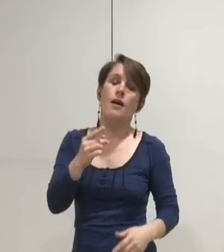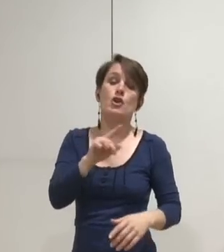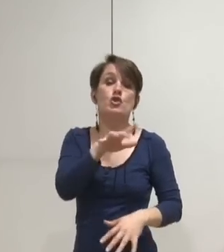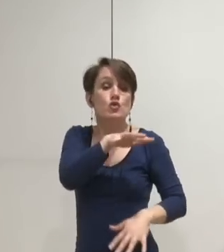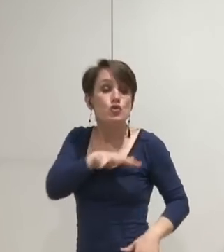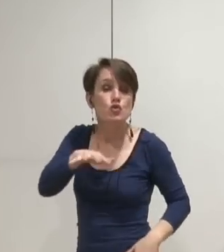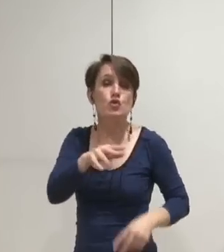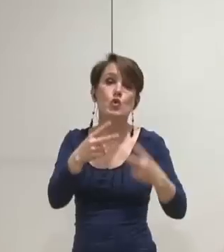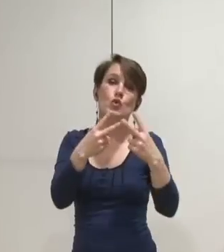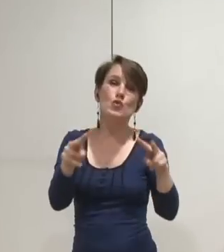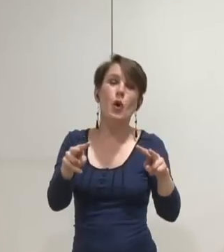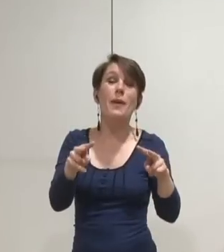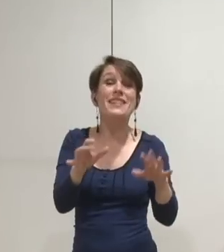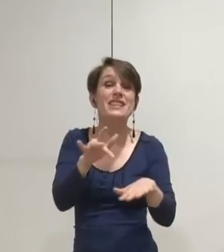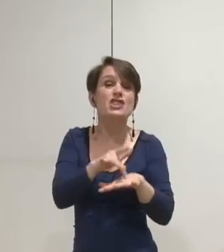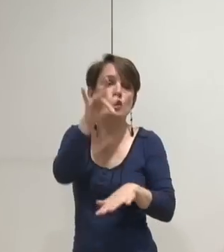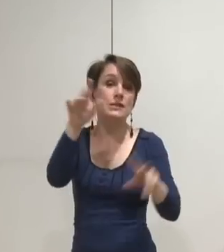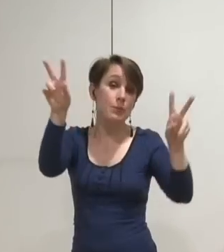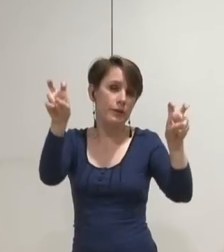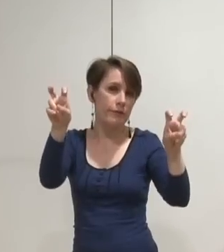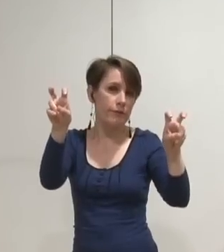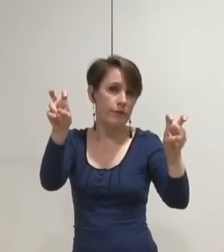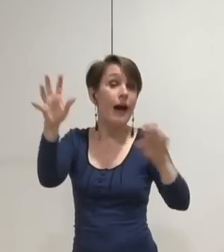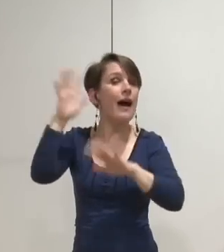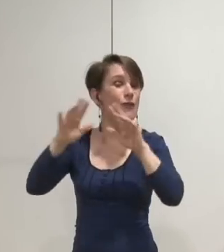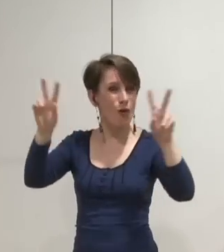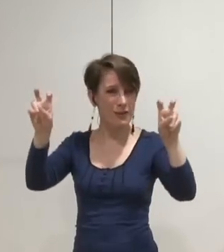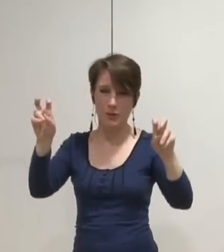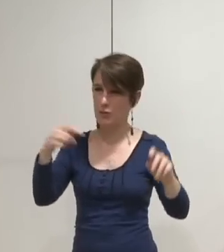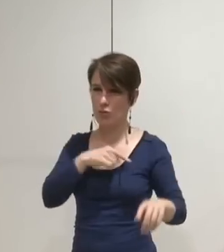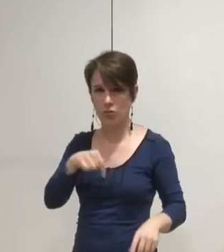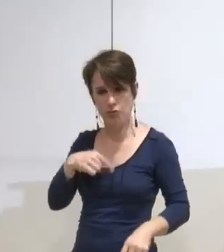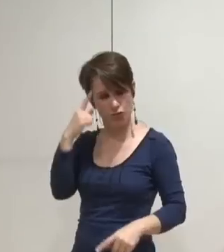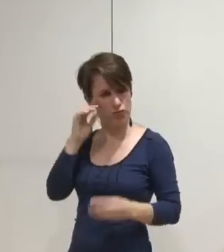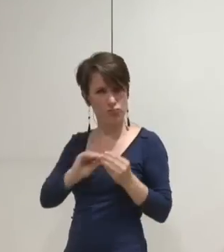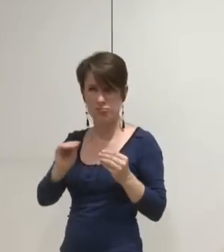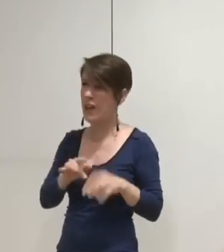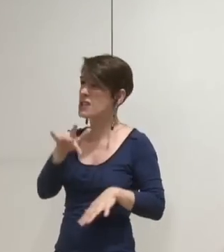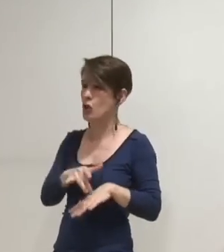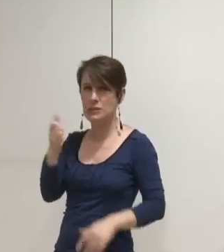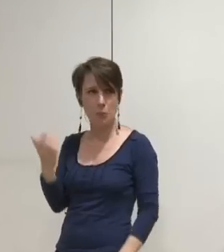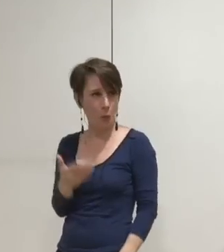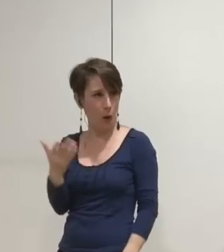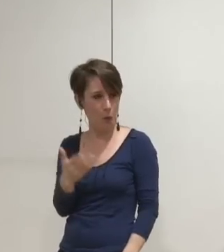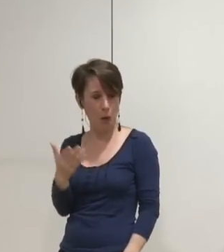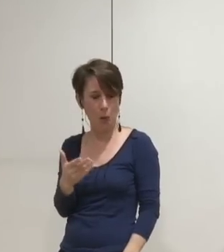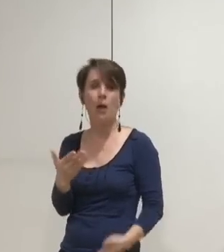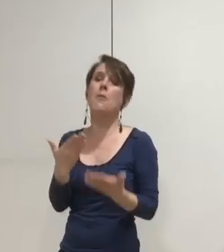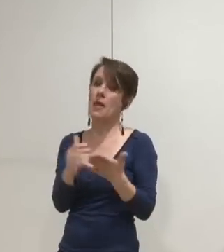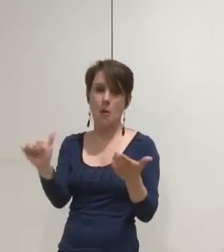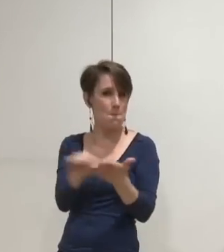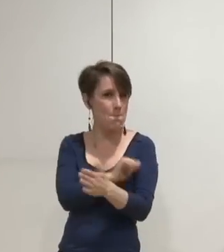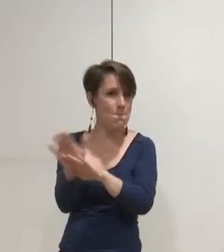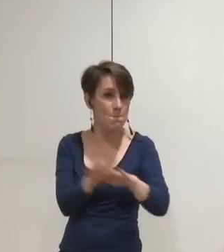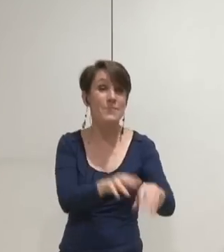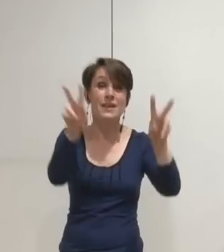sensible et on était tous à se demander sensible à quoi mais il y a maintenant des quartiers prioritaires qui